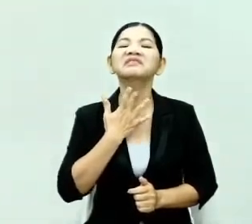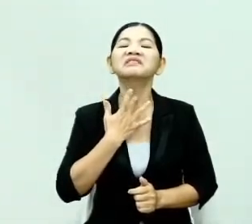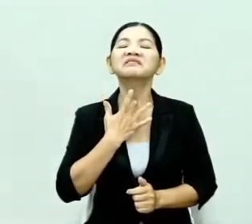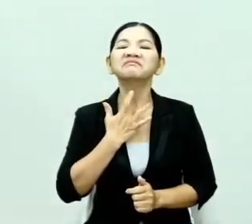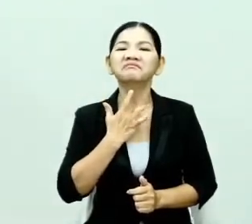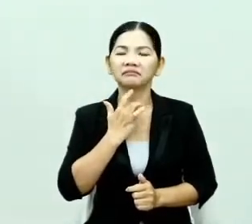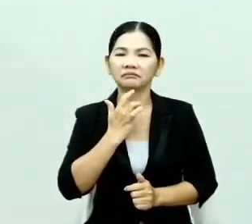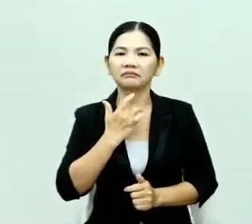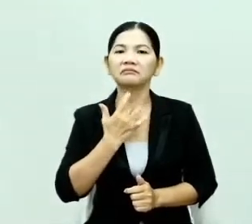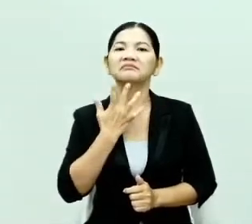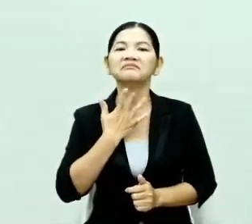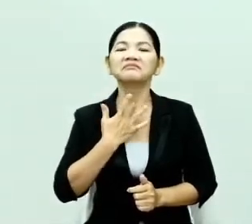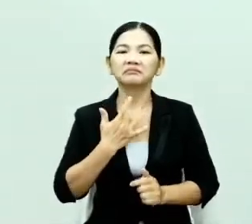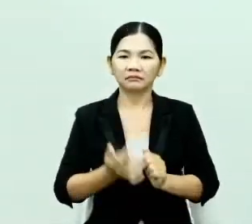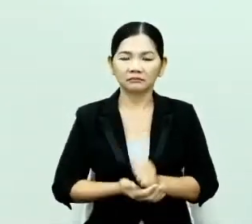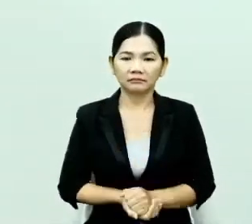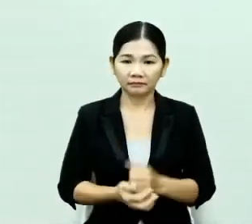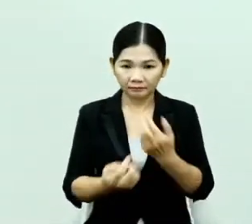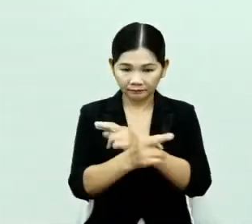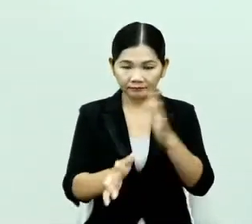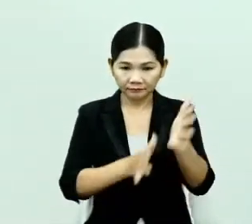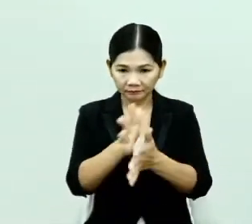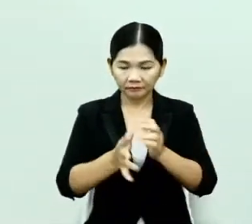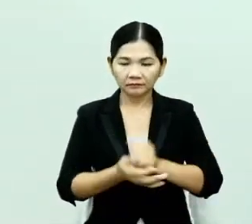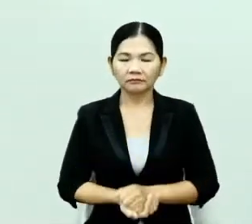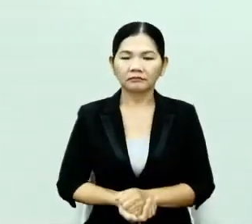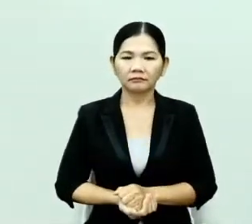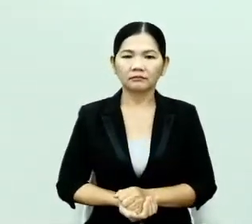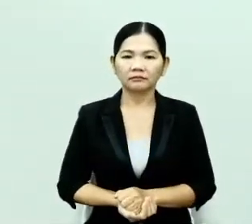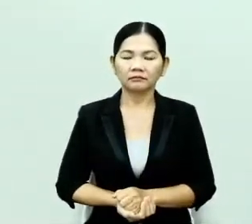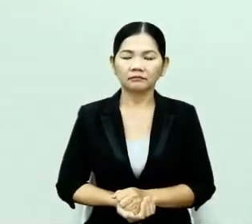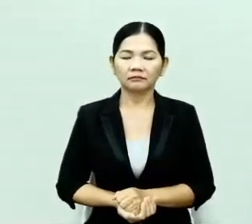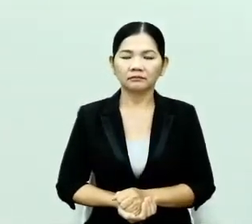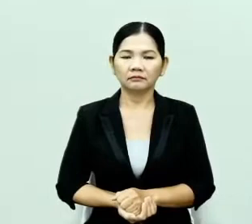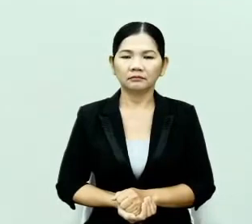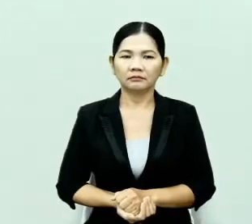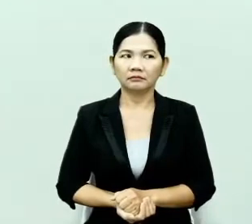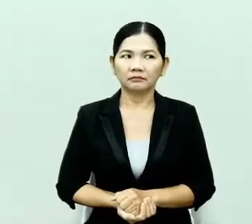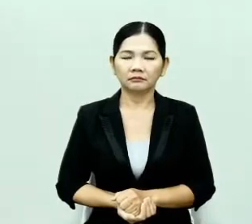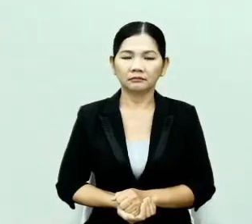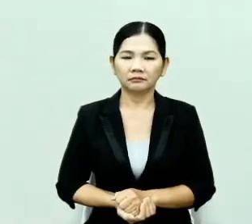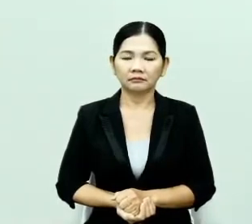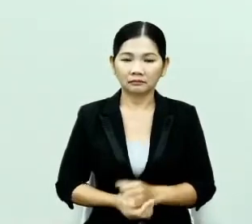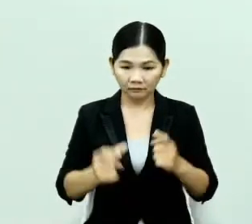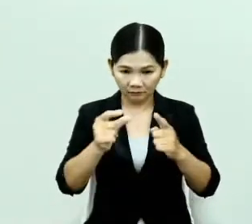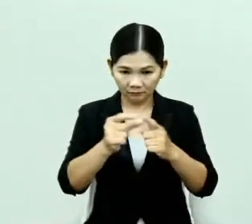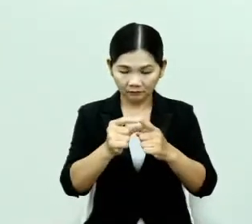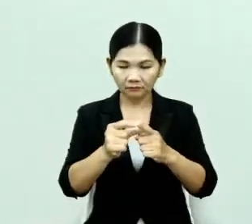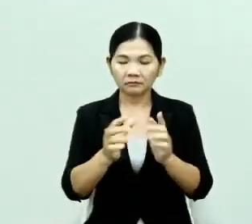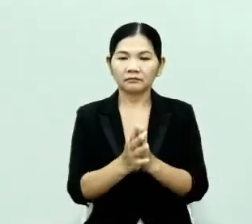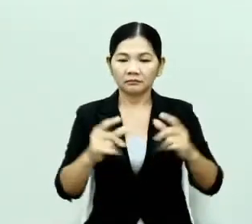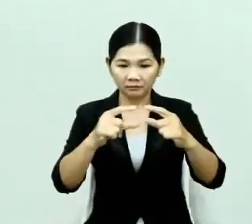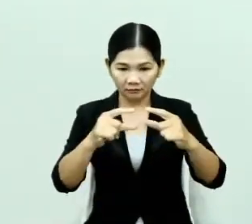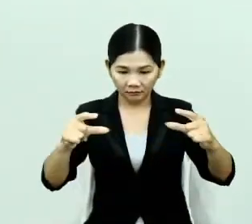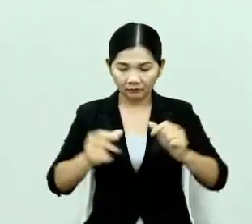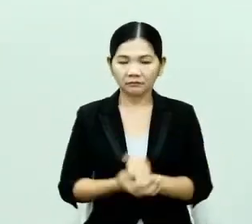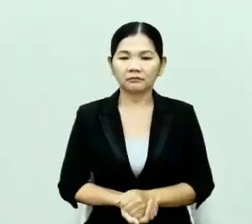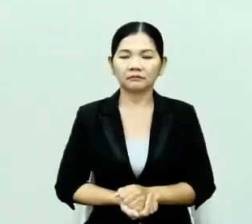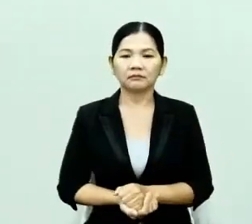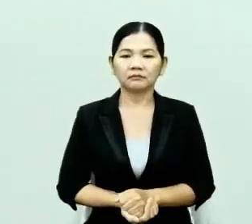កៃចាអរគុណកូនកូនត្រៀមខ្លួនអានបន្តនៅបានអក្សររូបចាបានអក្សររបស់យើងចាបានពាក្យរបស់យើងកូនត្រៀមចាប់ផ្ដើមអានចាប់ផ្ដើមចាម្ដងទៀតអរគុណកូនយ៉ាងពាក្យនេះយើងអានថាខកចាអរគុណកូនកូនកូនត្រៀមខ្លួនអានបន្តចា នៅបានពាក្យយើងជាបន្តទៀ